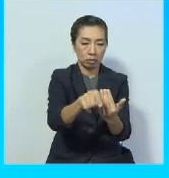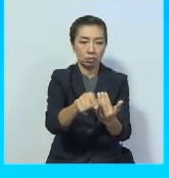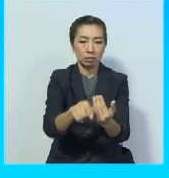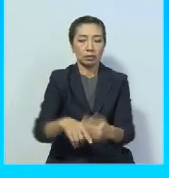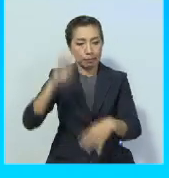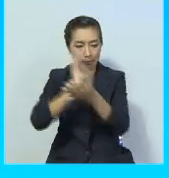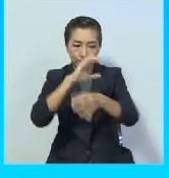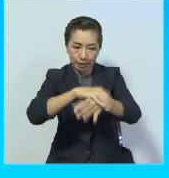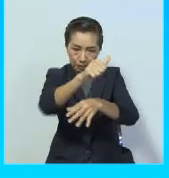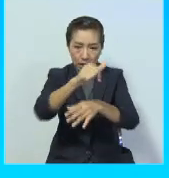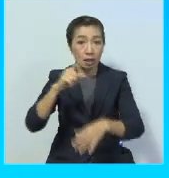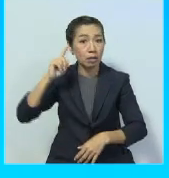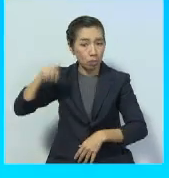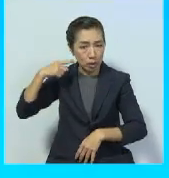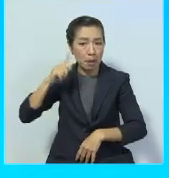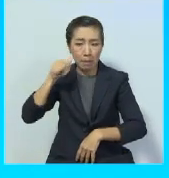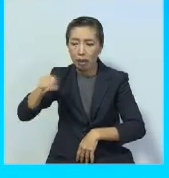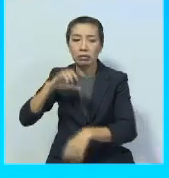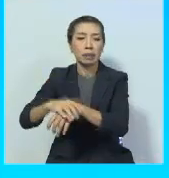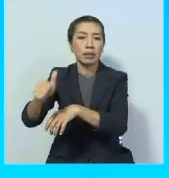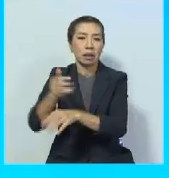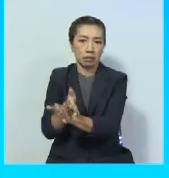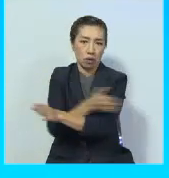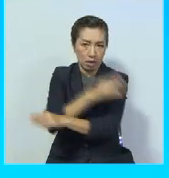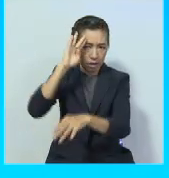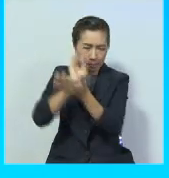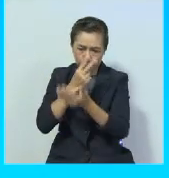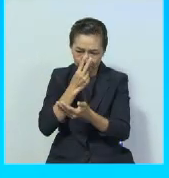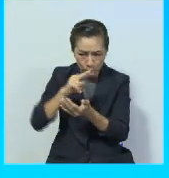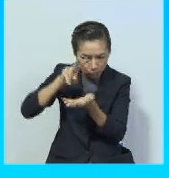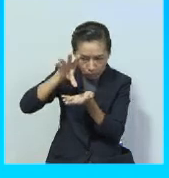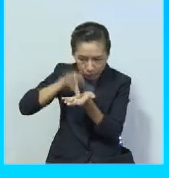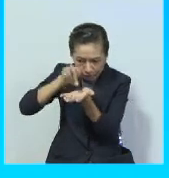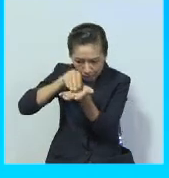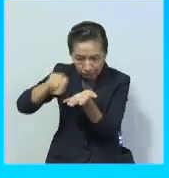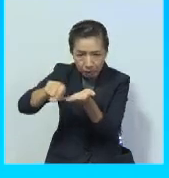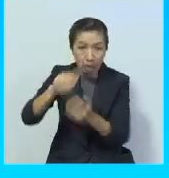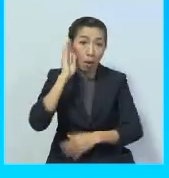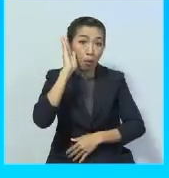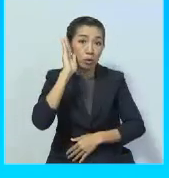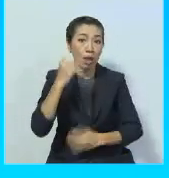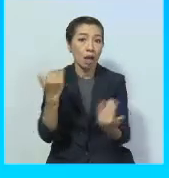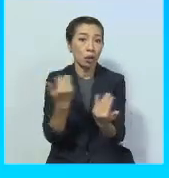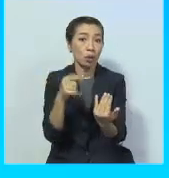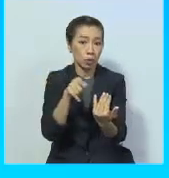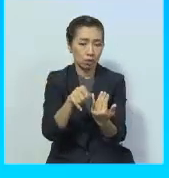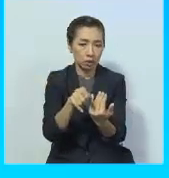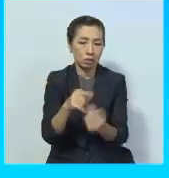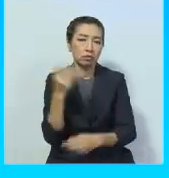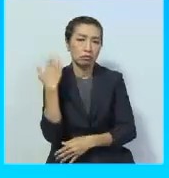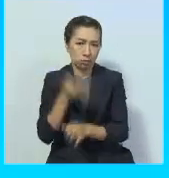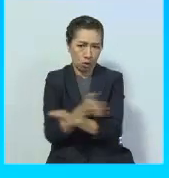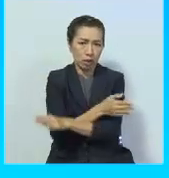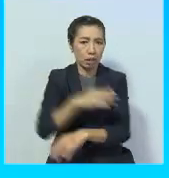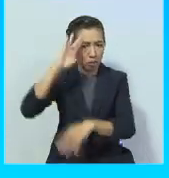ที่บอกว่าเฝ้าติดตามพฤติการมาอย่างต่อเนื่องเพราะว่าก่อนหน้านี้นายบัณฑิตอัศวะเดชฤทธิ์ซึ่งเป็นลูกชายของนางสมพร